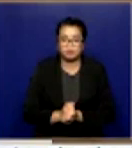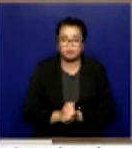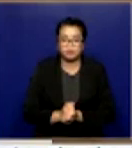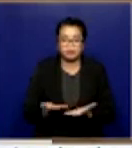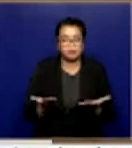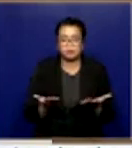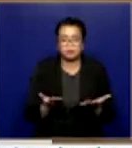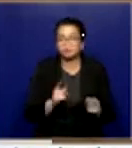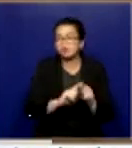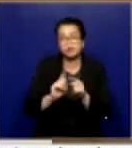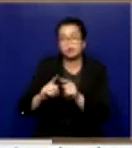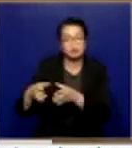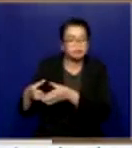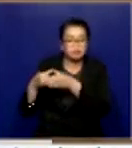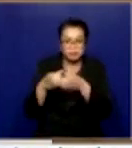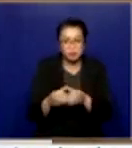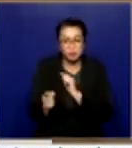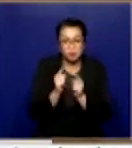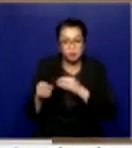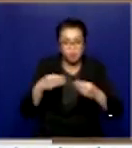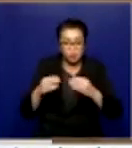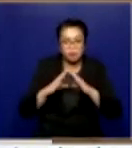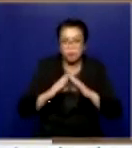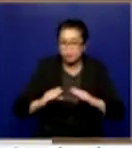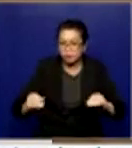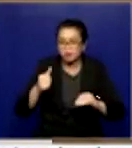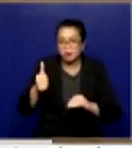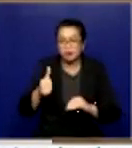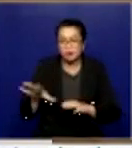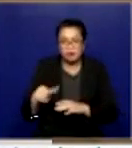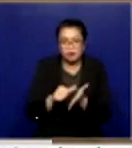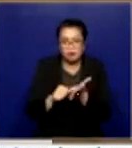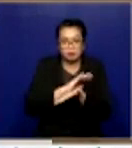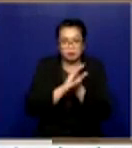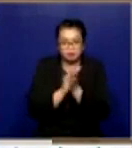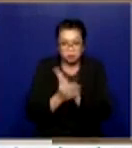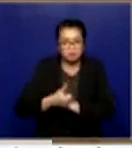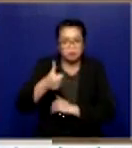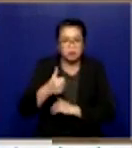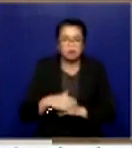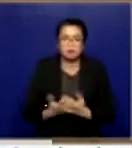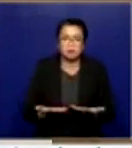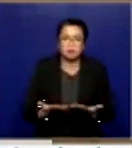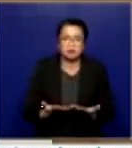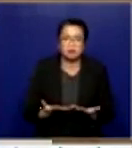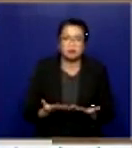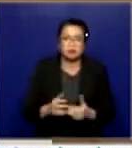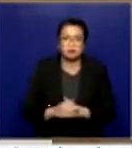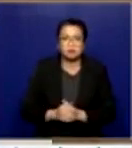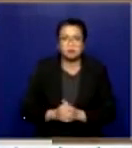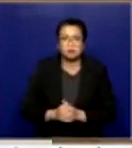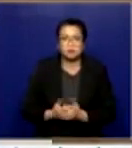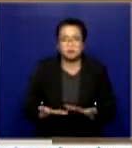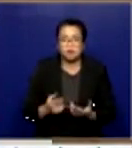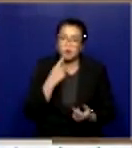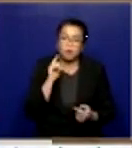ก็แล้วแต่เนี่ยก็คุยให้รู้เรื่องแล้วกันน่าจะนำบรรจุกลับบ้านอีกแค่จริงไหมก็นั่งเปล่าในห้องเนี่ยก็